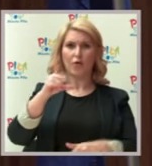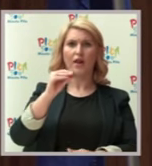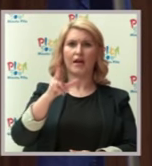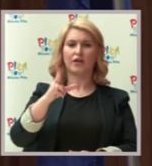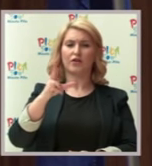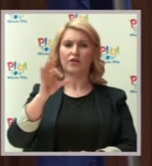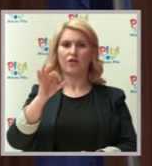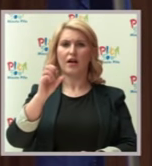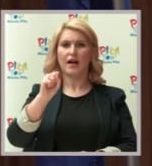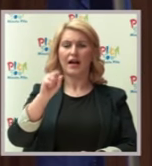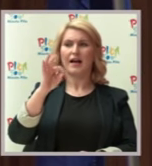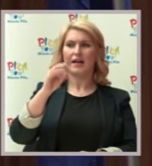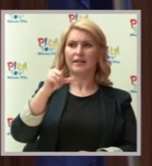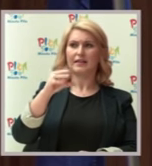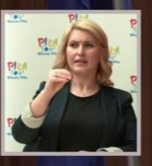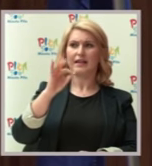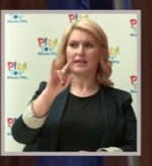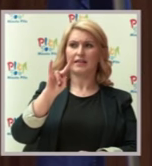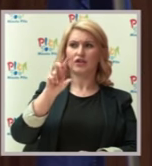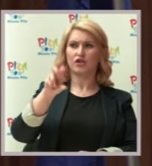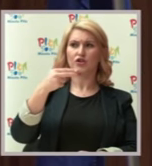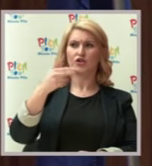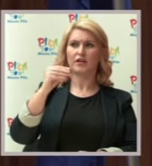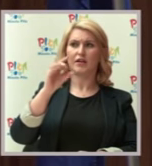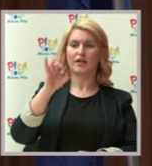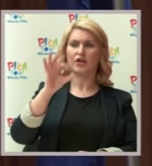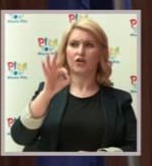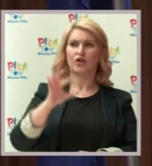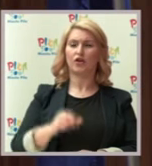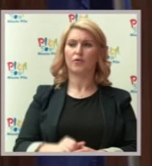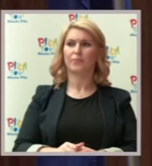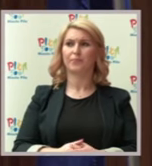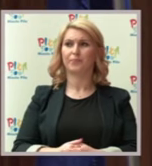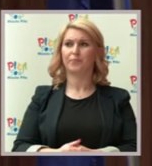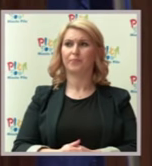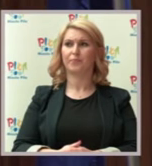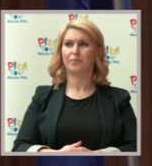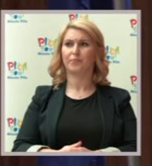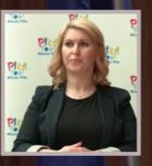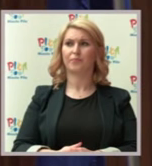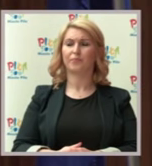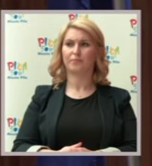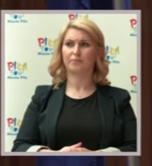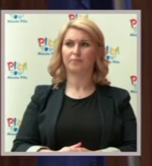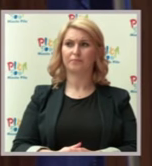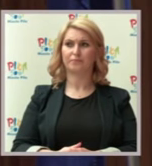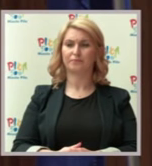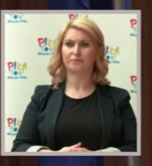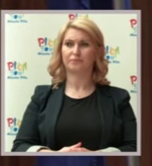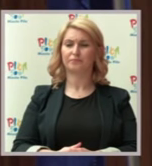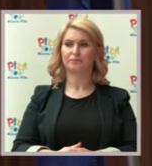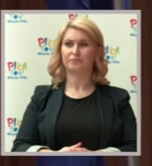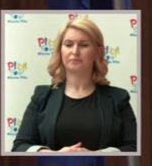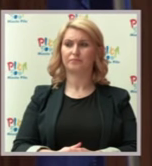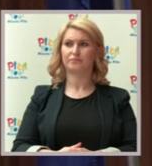może nie z naszej takiej miejskiej działki, ale bardzo intensywnie wspieramy